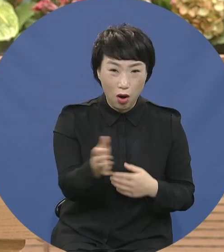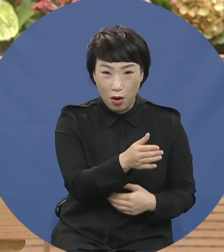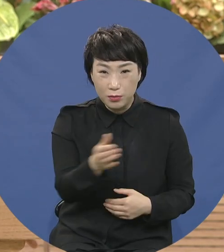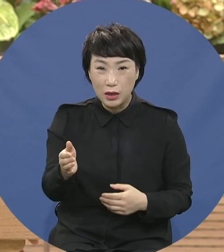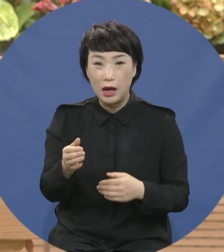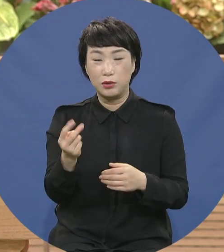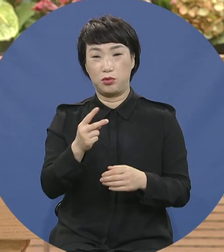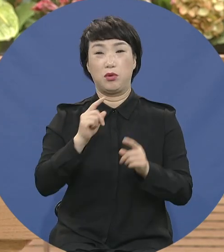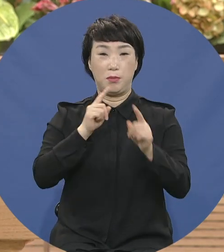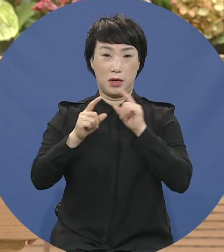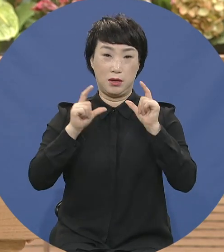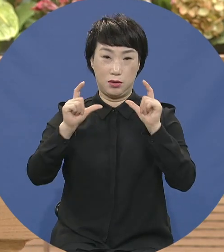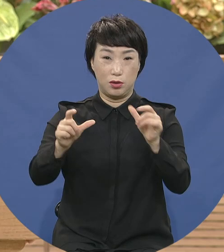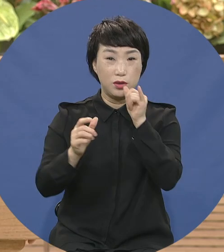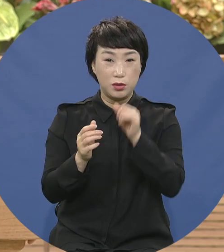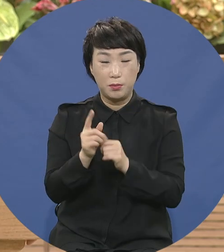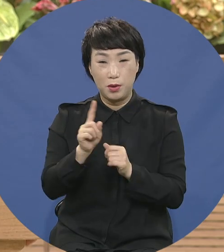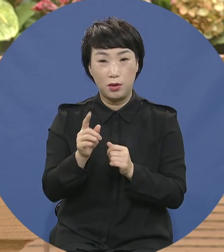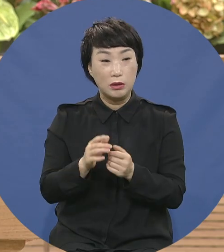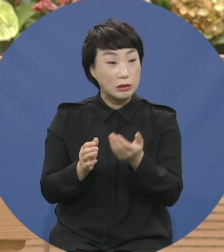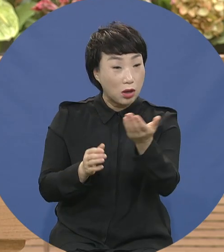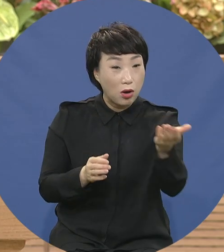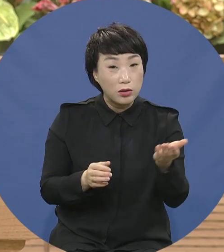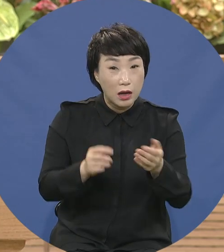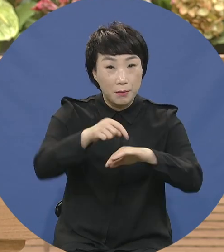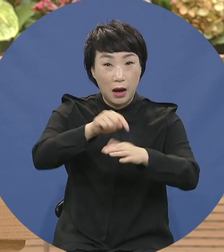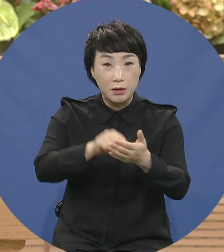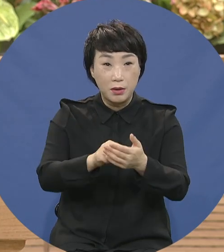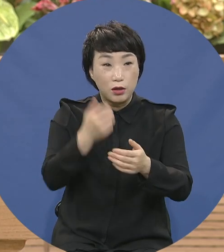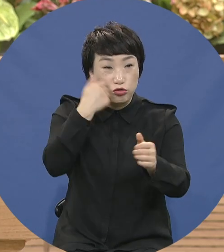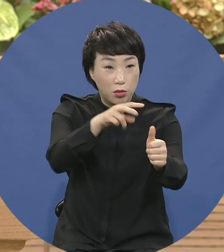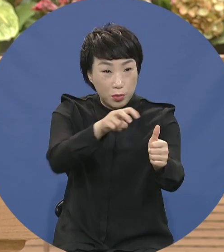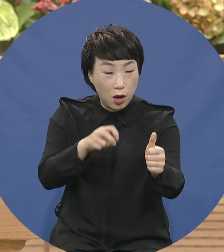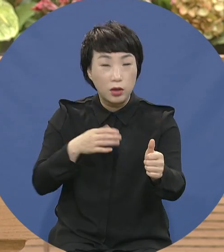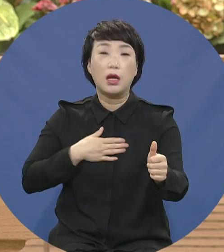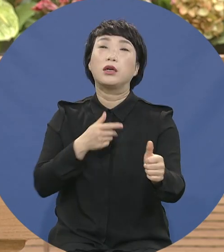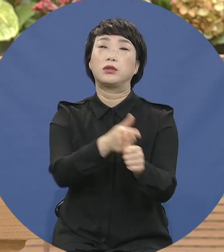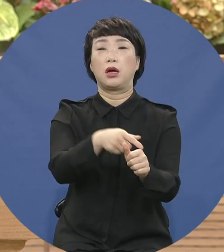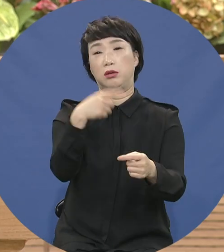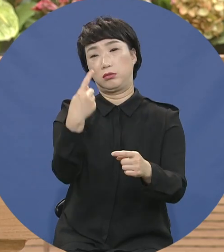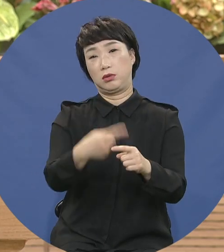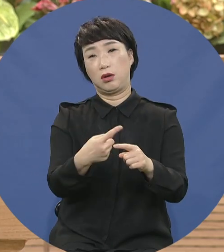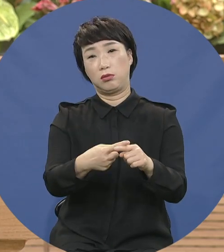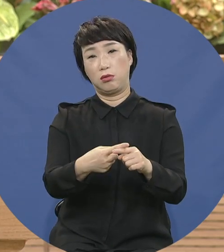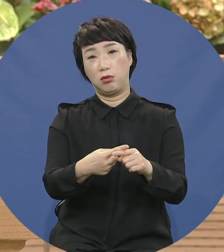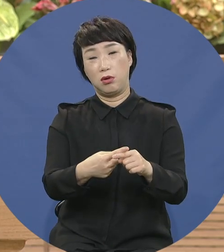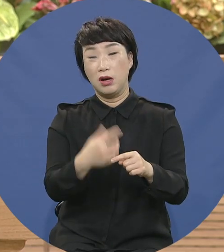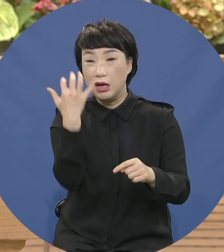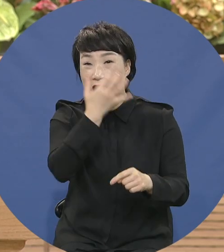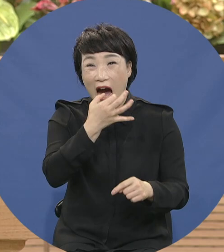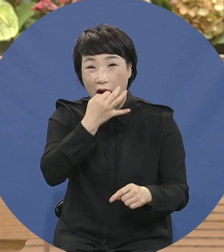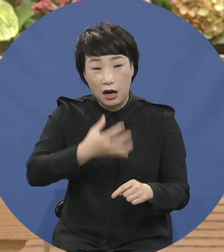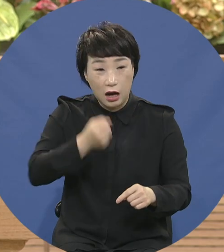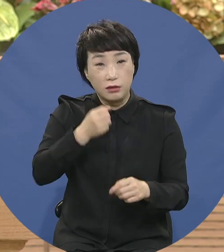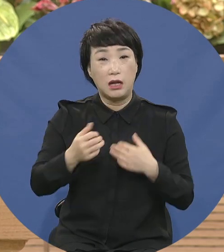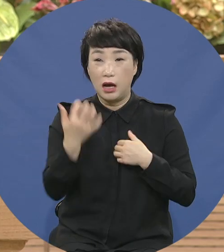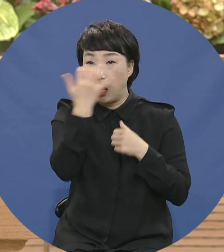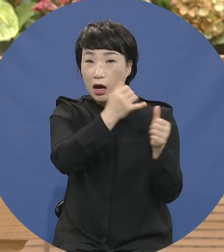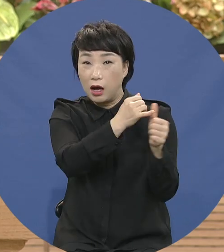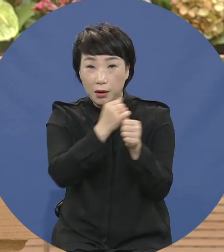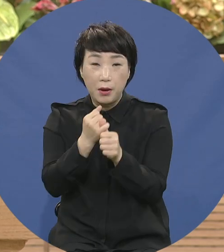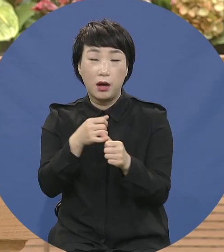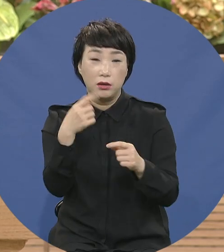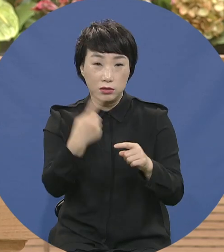또 말씀하시면서 네 마음속으로 미워하면 살인이야. 음욕을 품으면 간음한